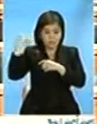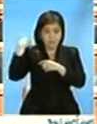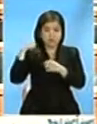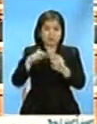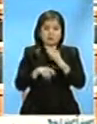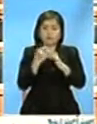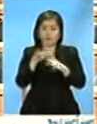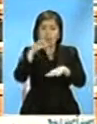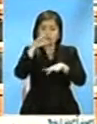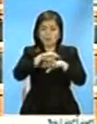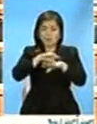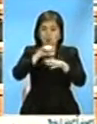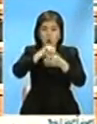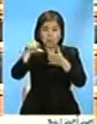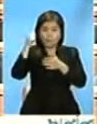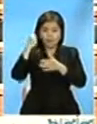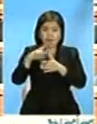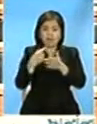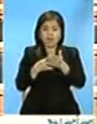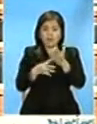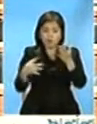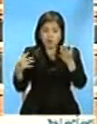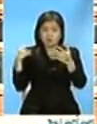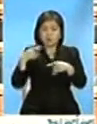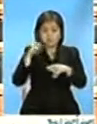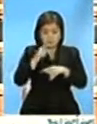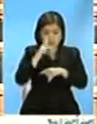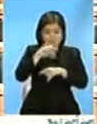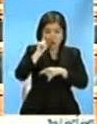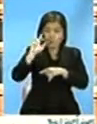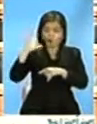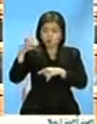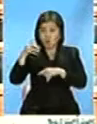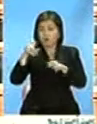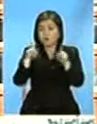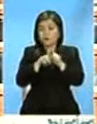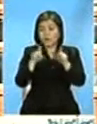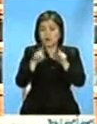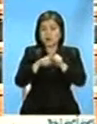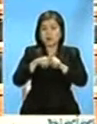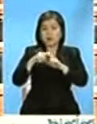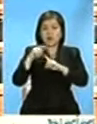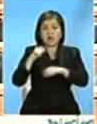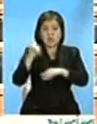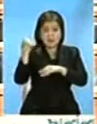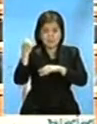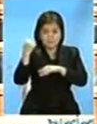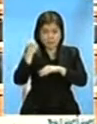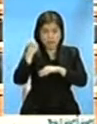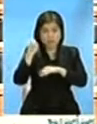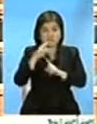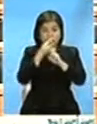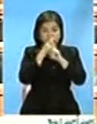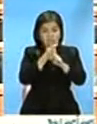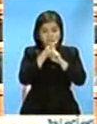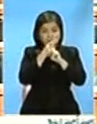ทำไมถอดถอนปปช.ไม่ได้ทั้งที่ปปช.นั้นอยู่บนอำนาจสูงสุดในห่วงโ